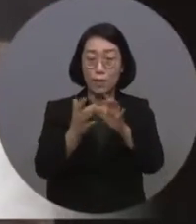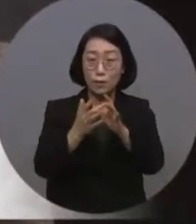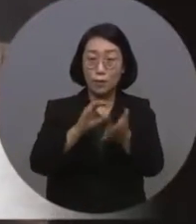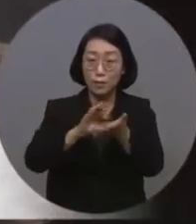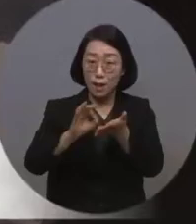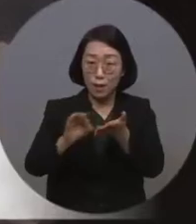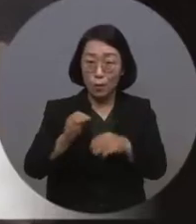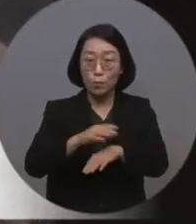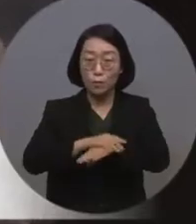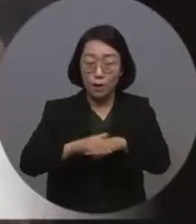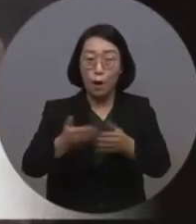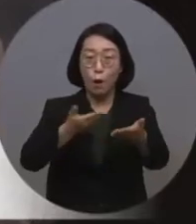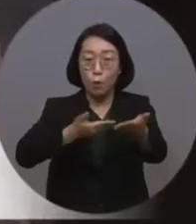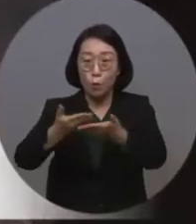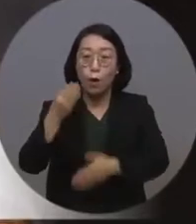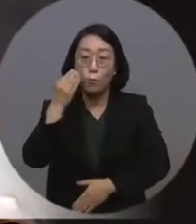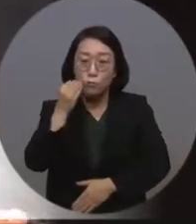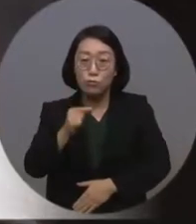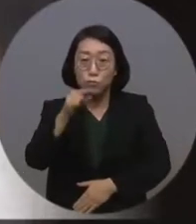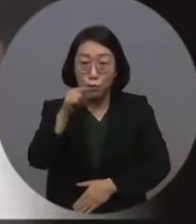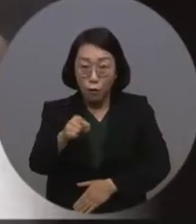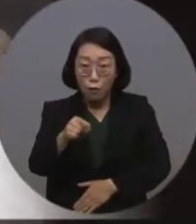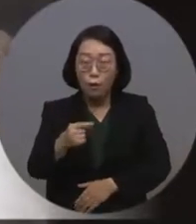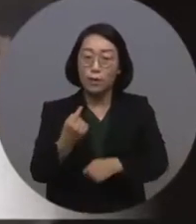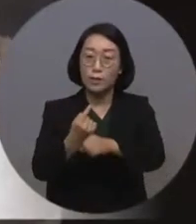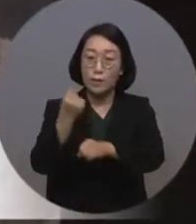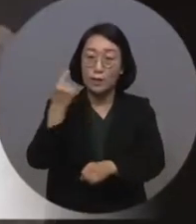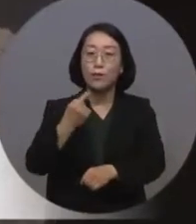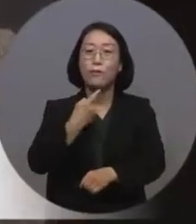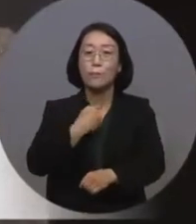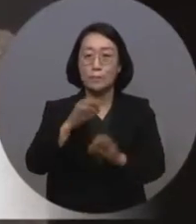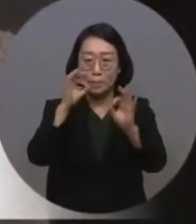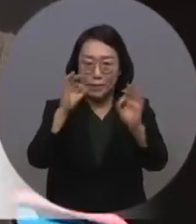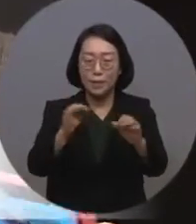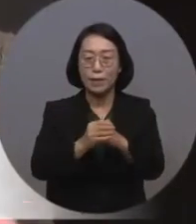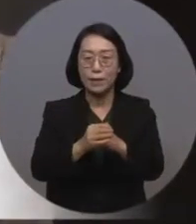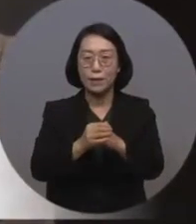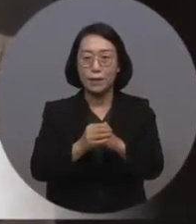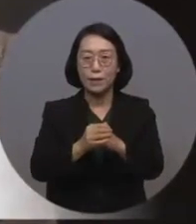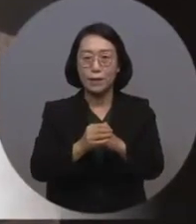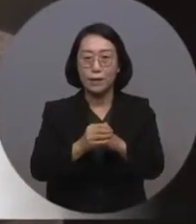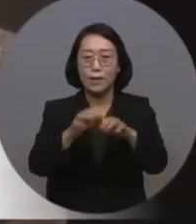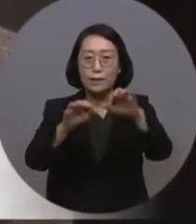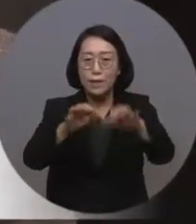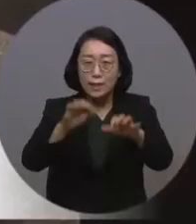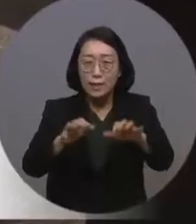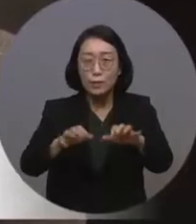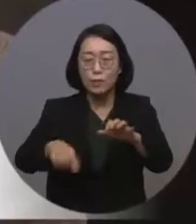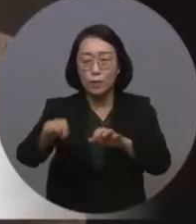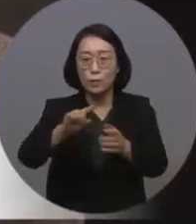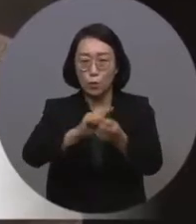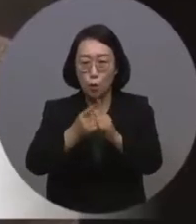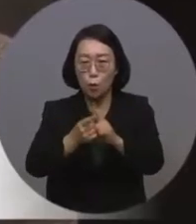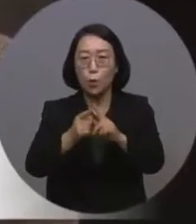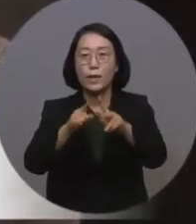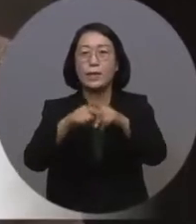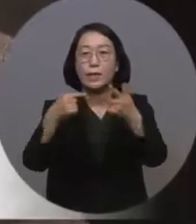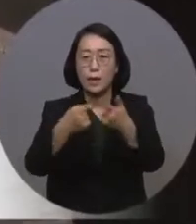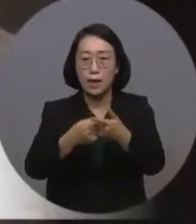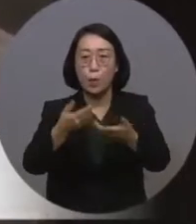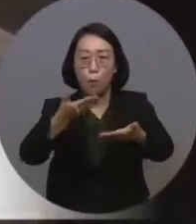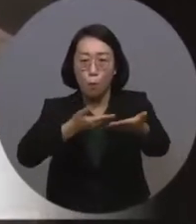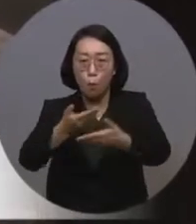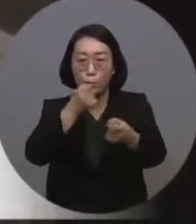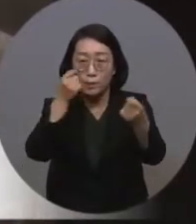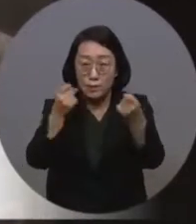저희들보다는 굉장히 많은 교감을 할 수 있다는 걸 저희가 작년에 좀 느꼈어요. 가상 채팅룸 사이에서 서로를 이해하고 사귀는